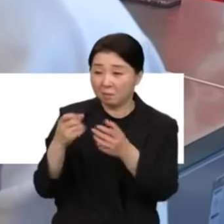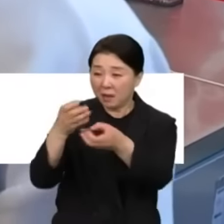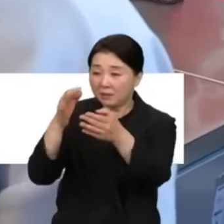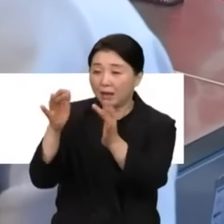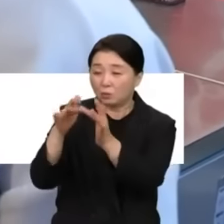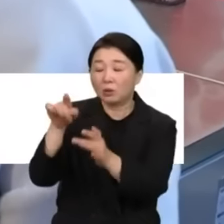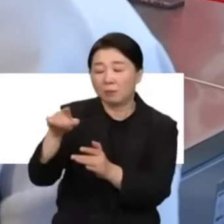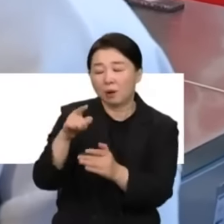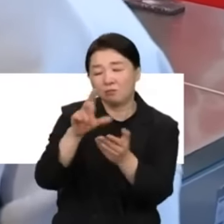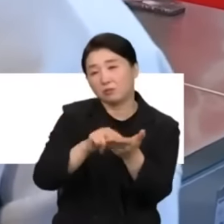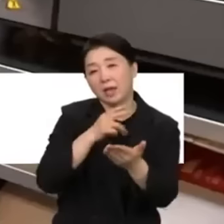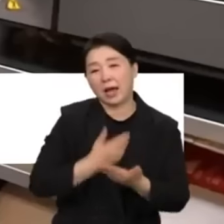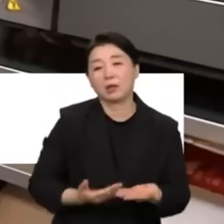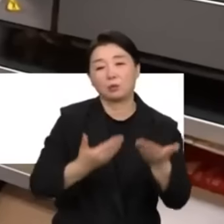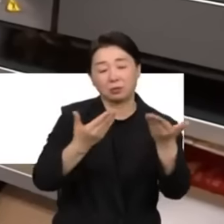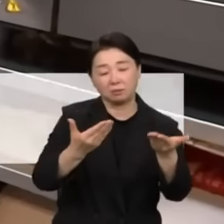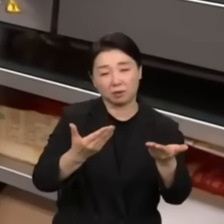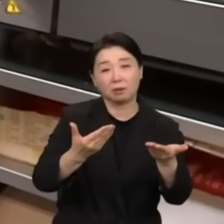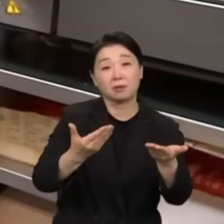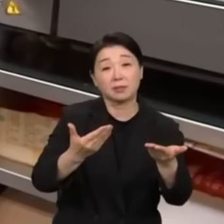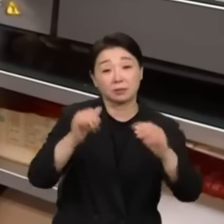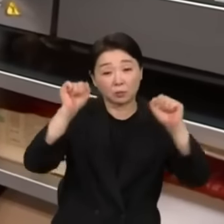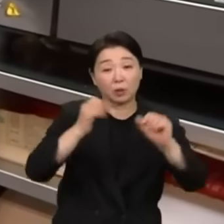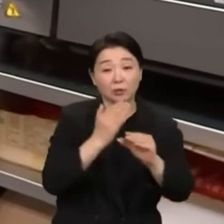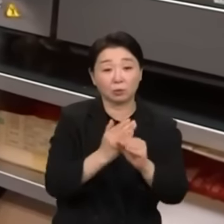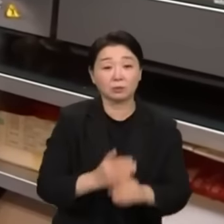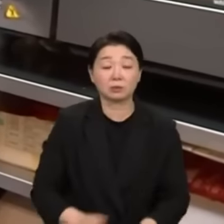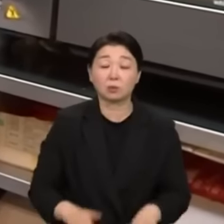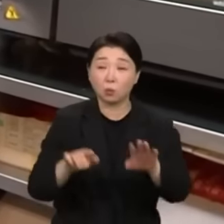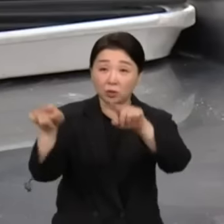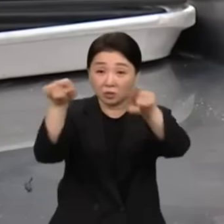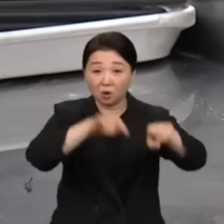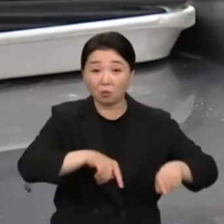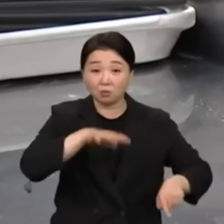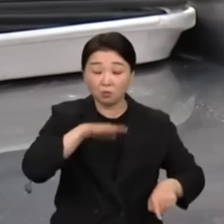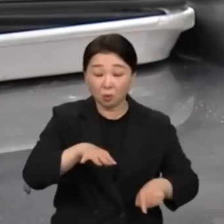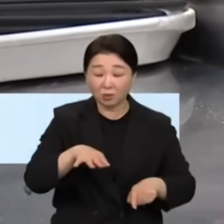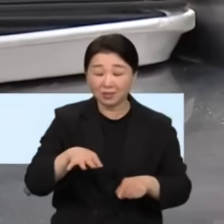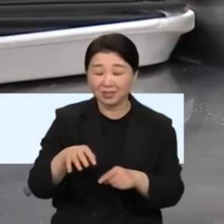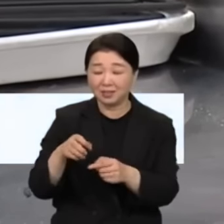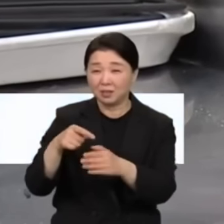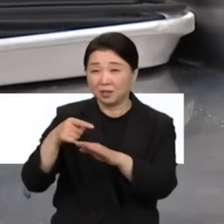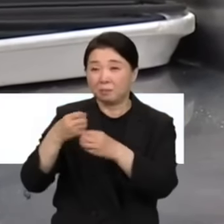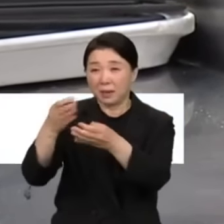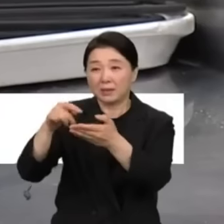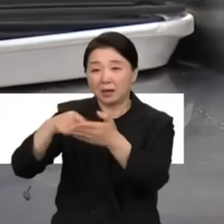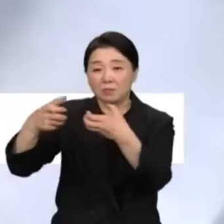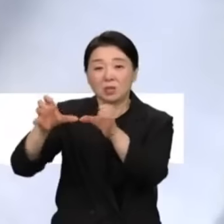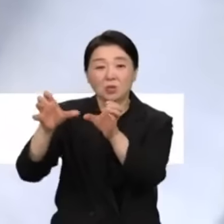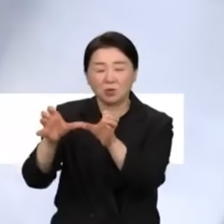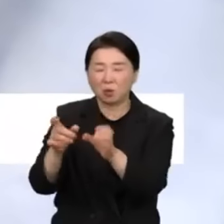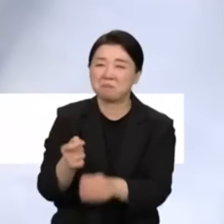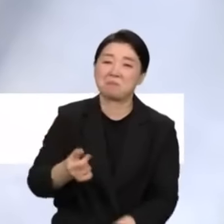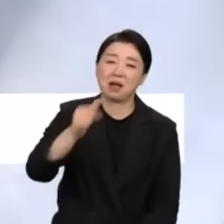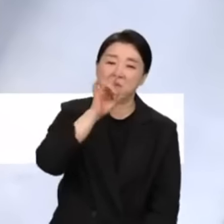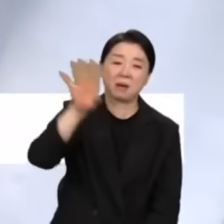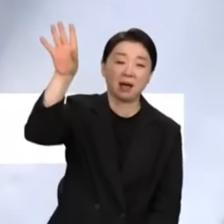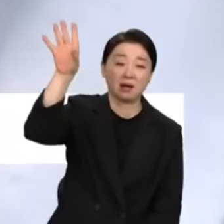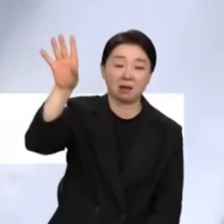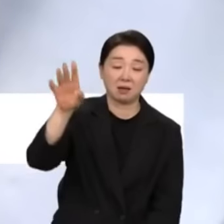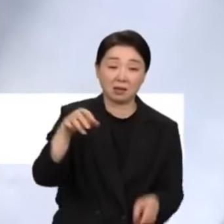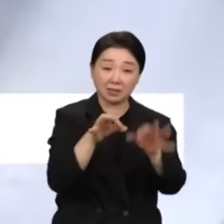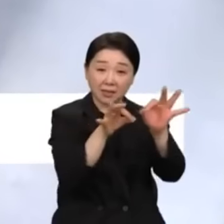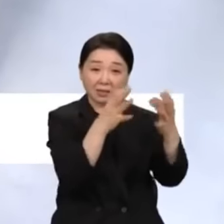문제들 알리고자 이런 캠페인을 오늘 전국에선 이렇게 배민원 주문을 자발적으로 보이콧하겠다는